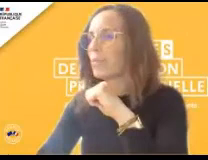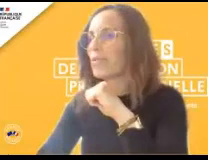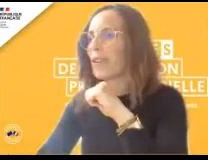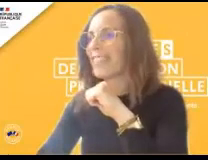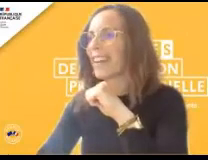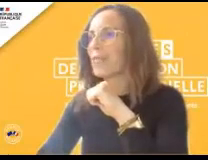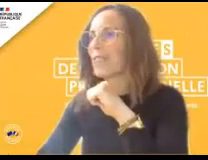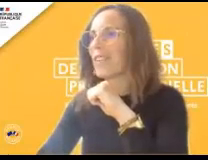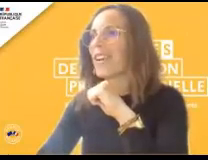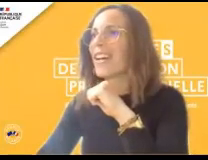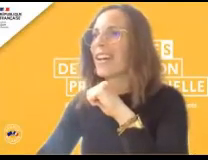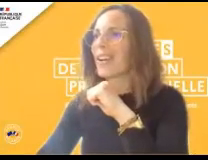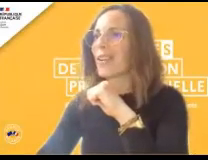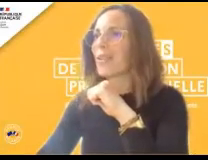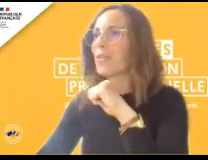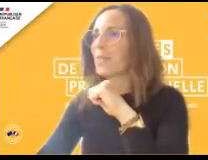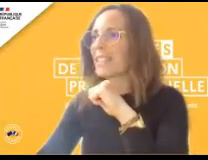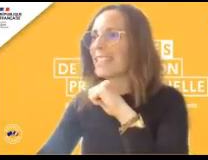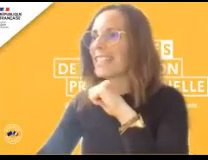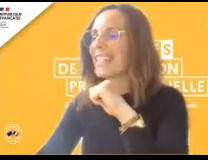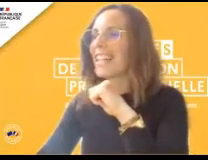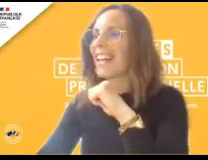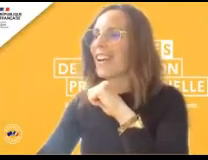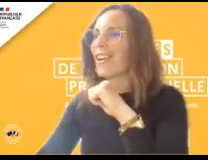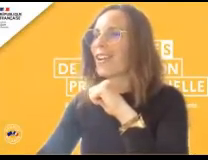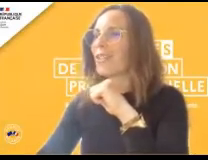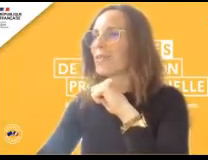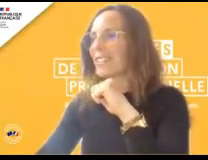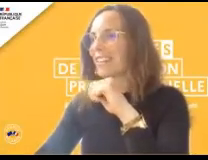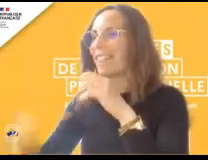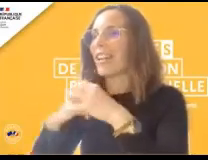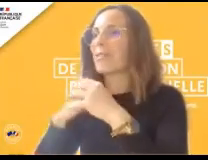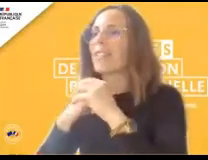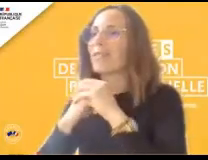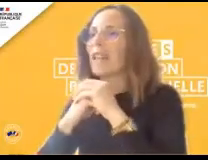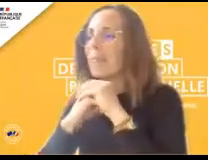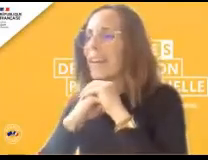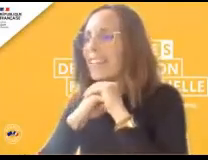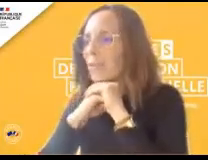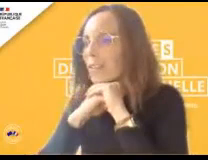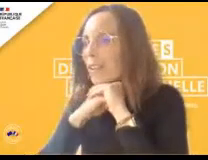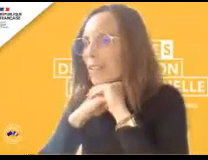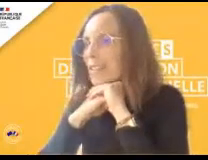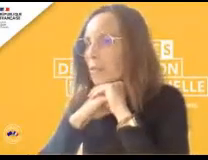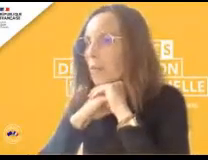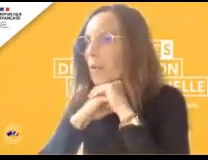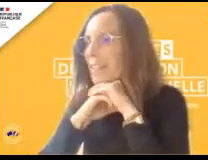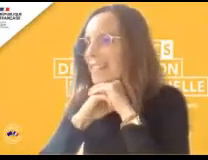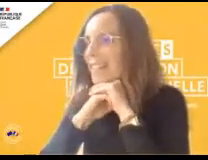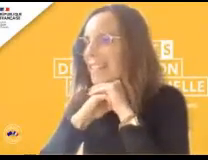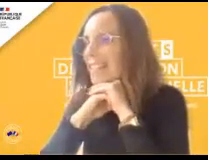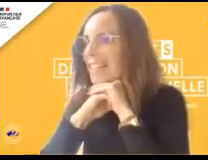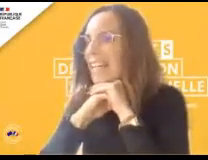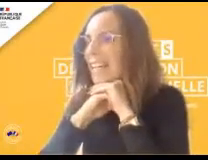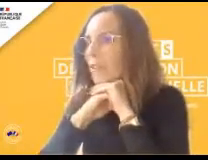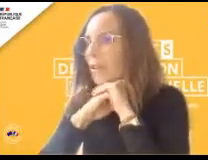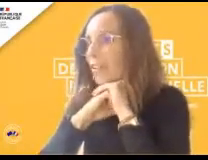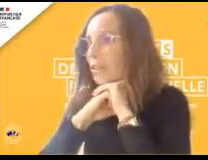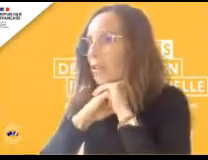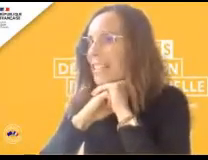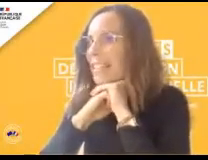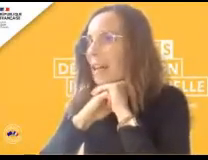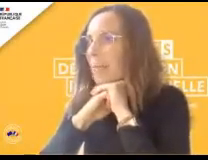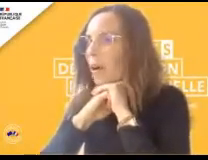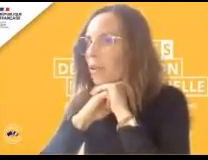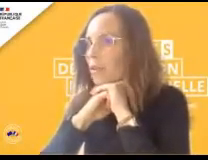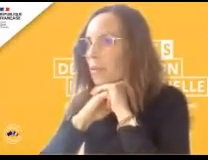de plusieurs intervenants ce midi, donc qui travaillent au sein de l'APEC et de Transition Pro Occitanie. Et donc, avant